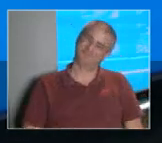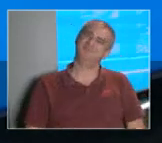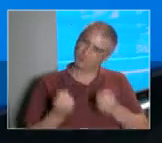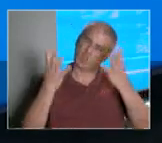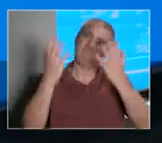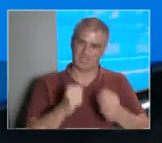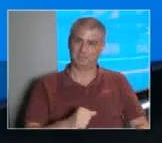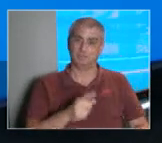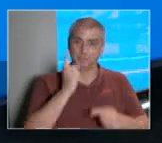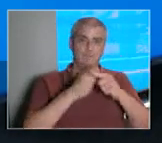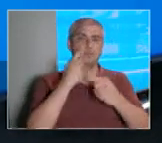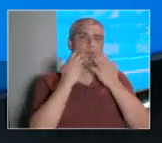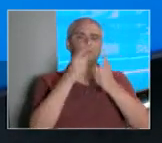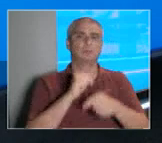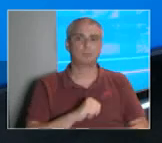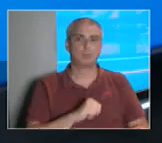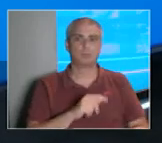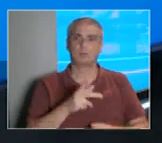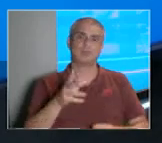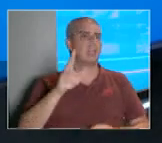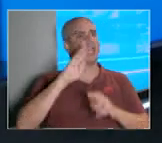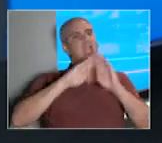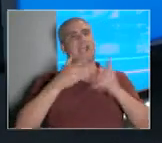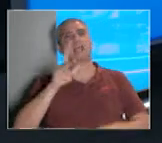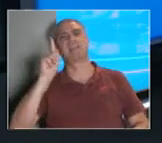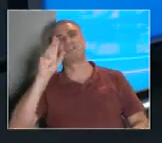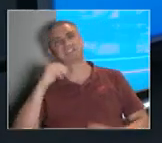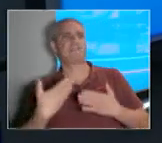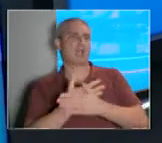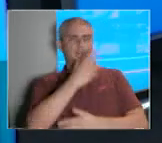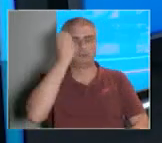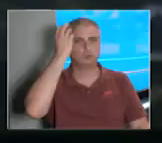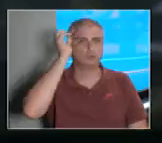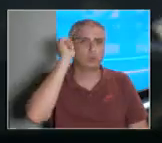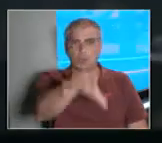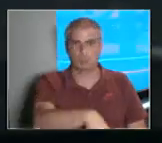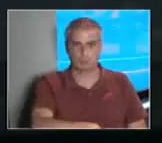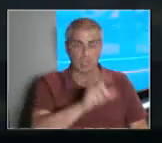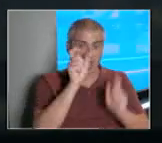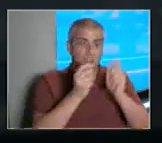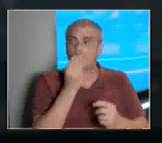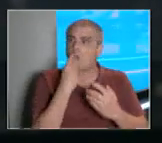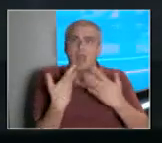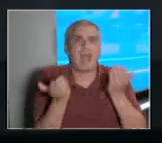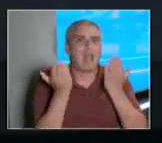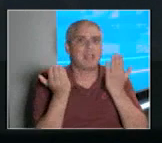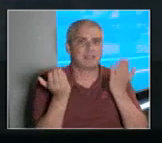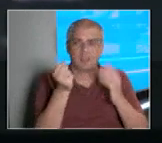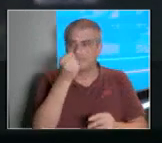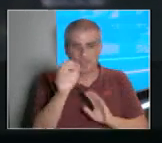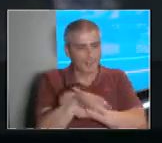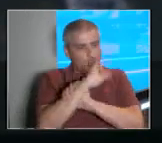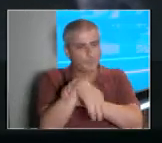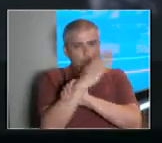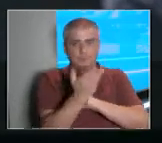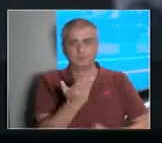יופי. אז זה בדיוק הסיפור. זה קרן וקסנר והקרן החדשה, קשקוש. אנשים שאין להם אוכל בבית, והמקרר